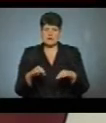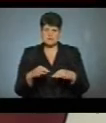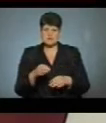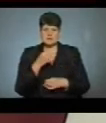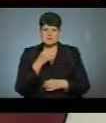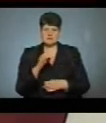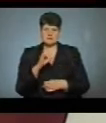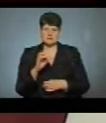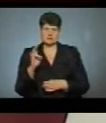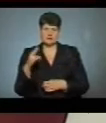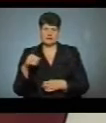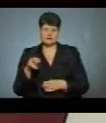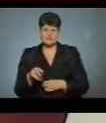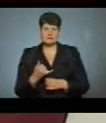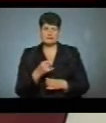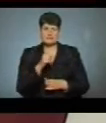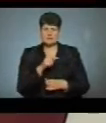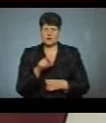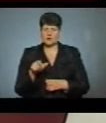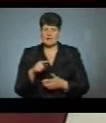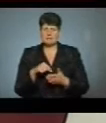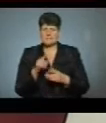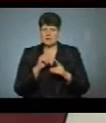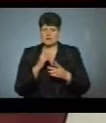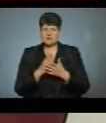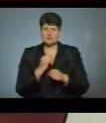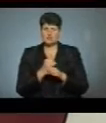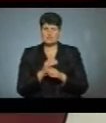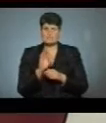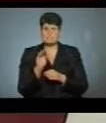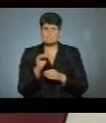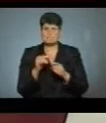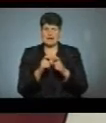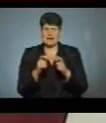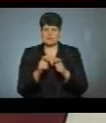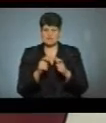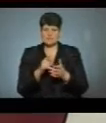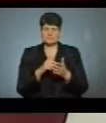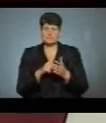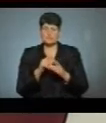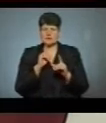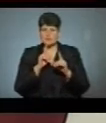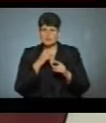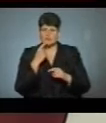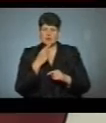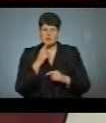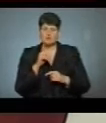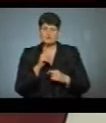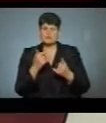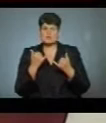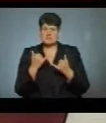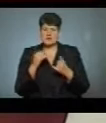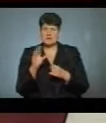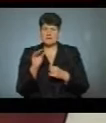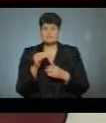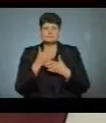Надал. За його словами, для цих людей міська рада має виготовити перепустки. Речниця міськради Мар'яна Зварич повідомила, що наразі